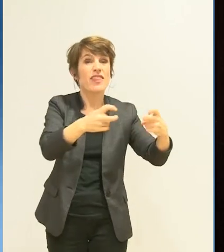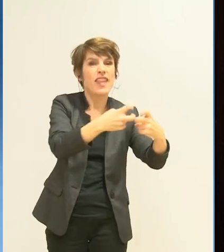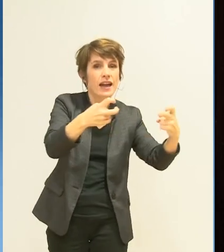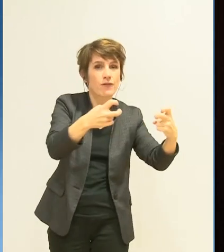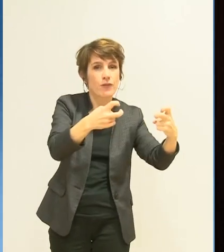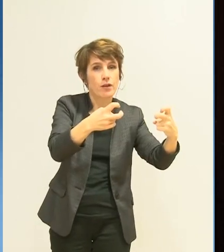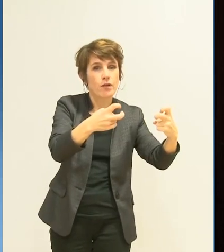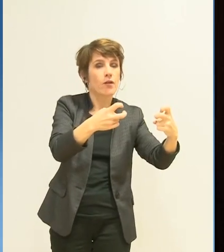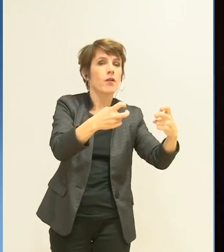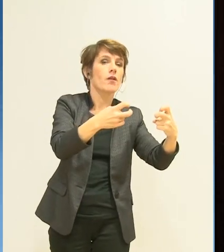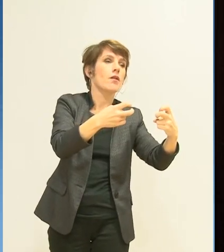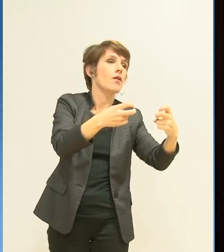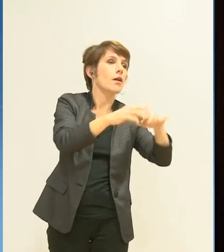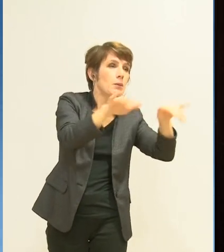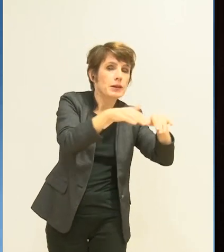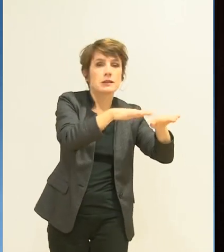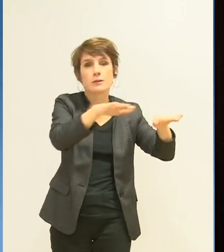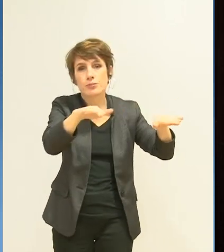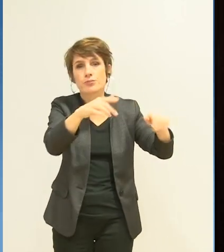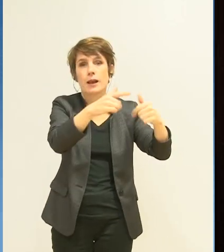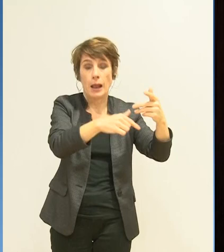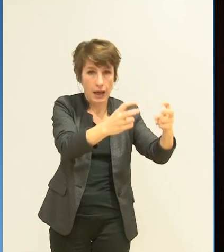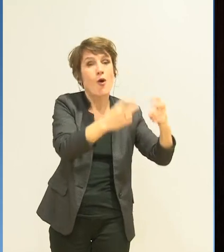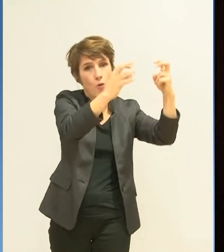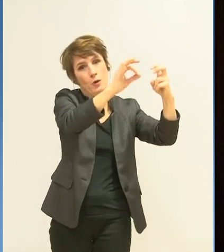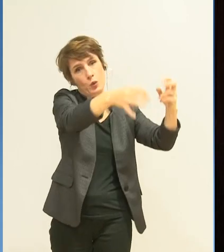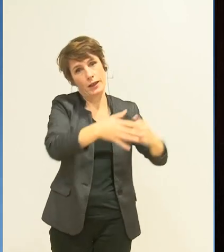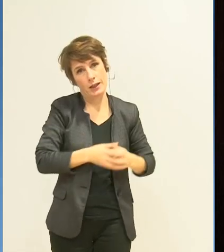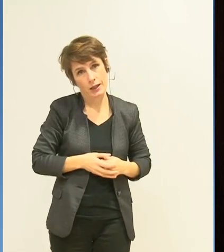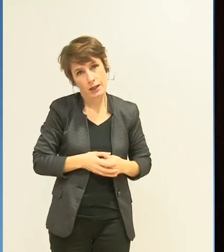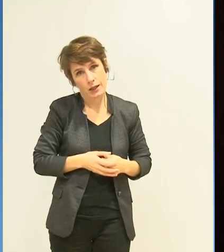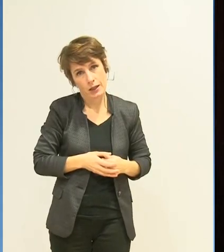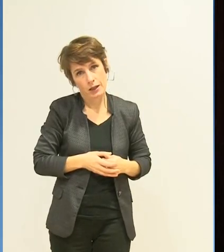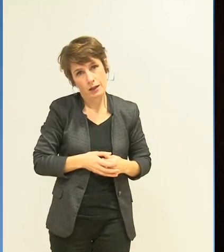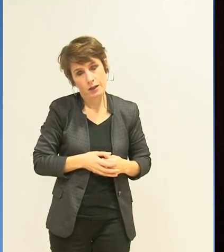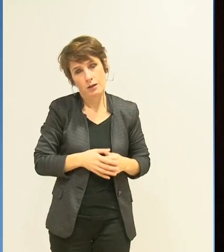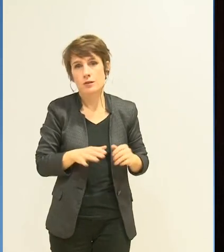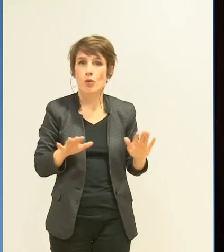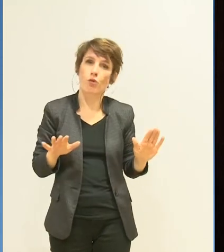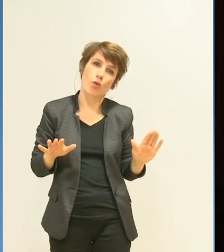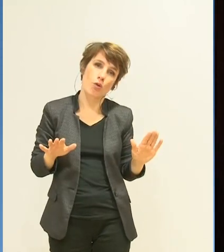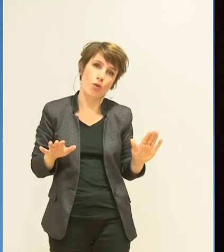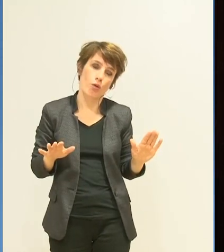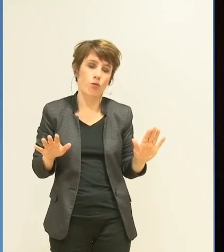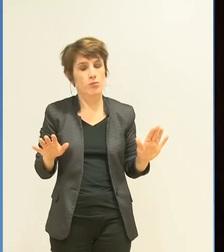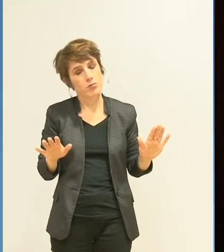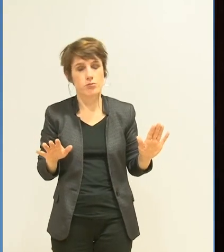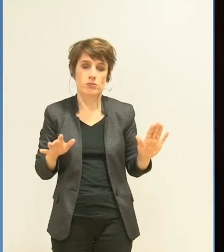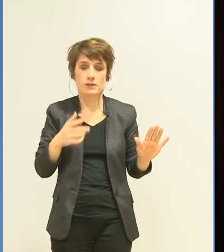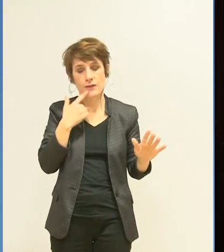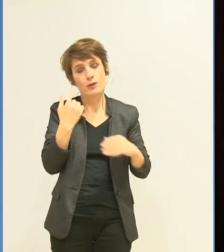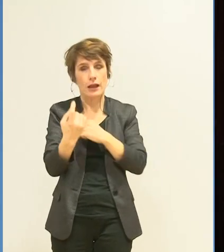avec une tarification solidaire j'en reparlerai à la fin en remettant cette cet aspect là en question